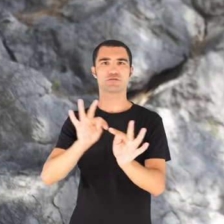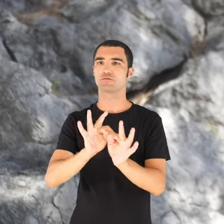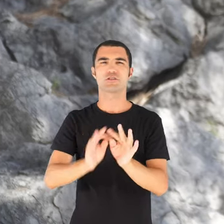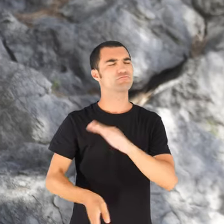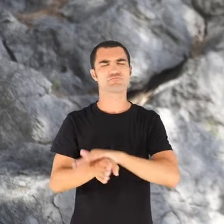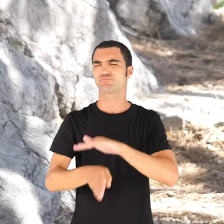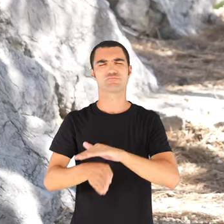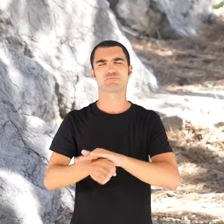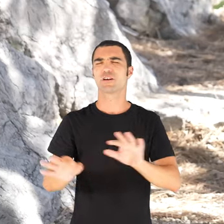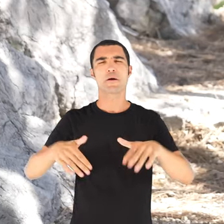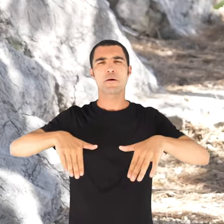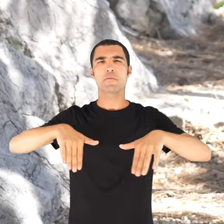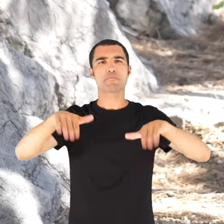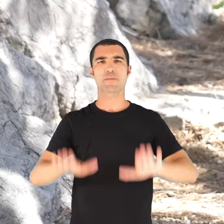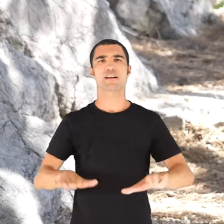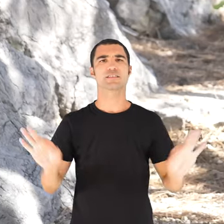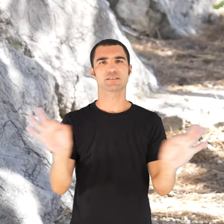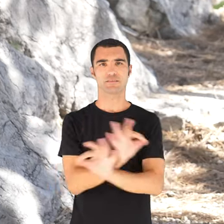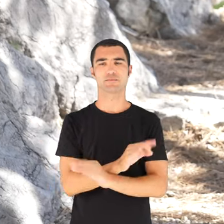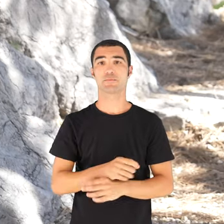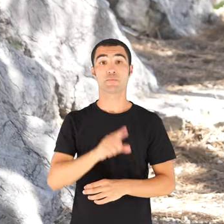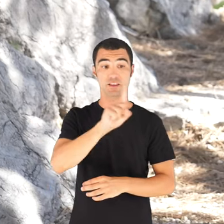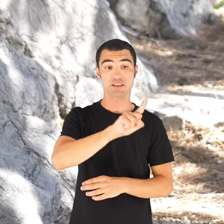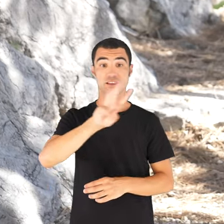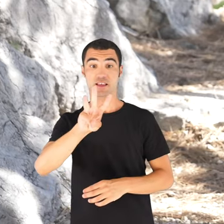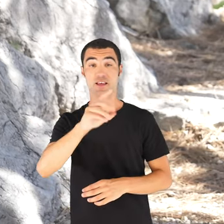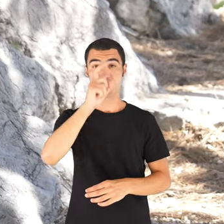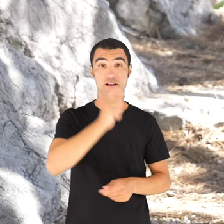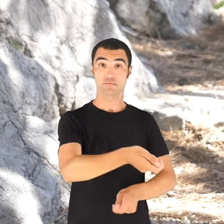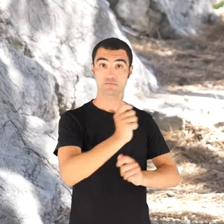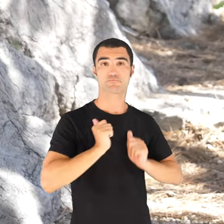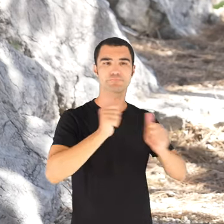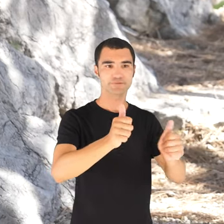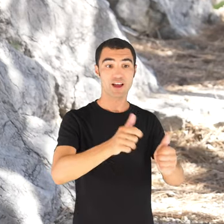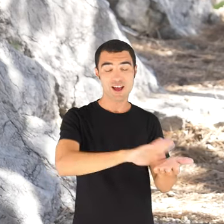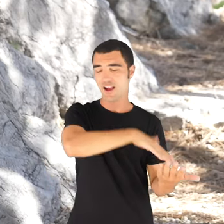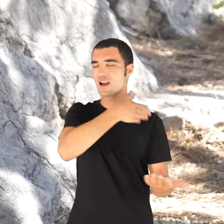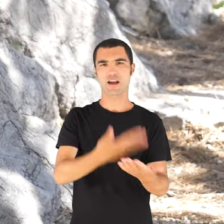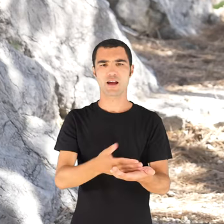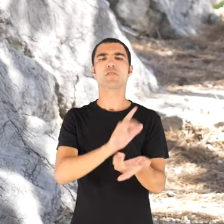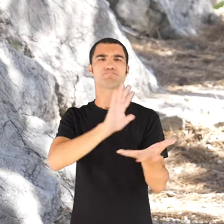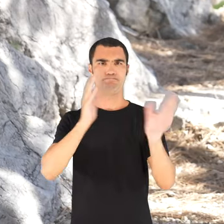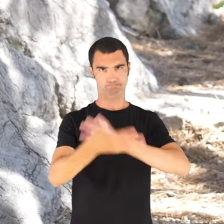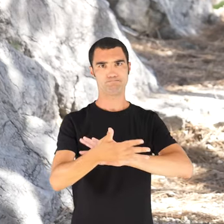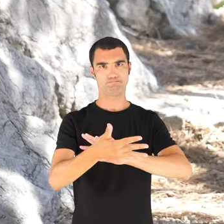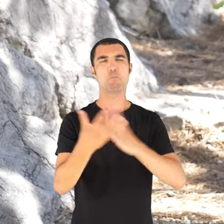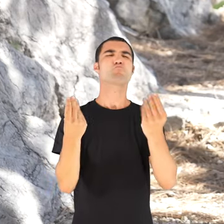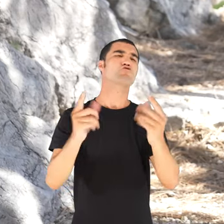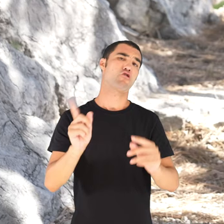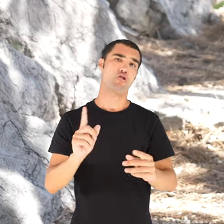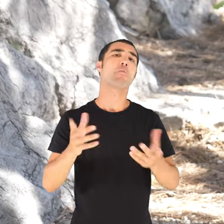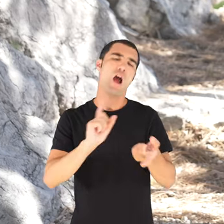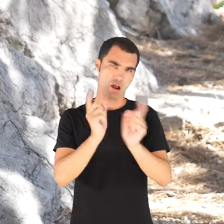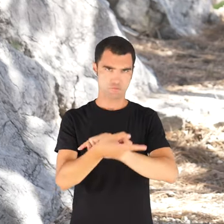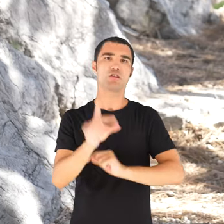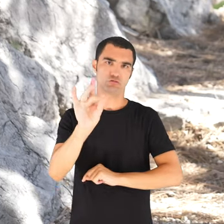ara, sense aturar. Des dels 13 anys... que vaig començar a pescar, la pesca ha canviat, no molt, sí